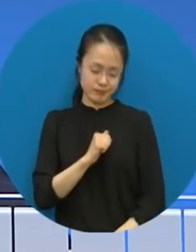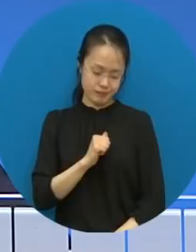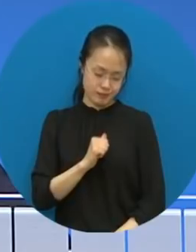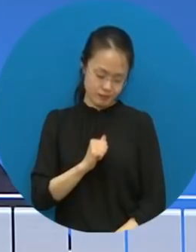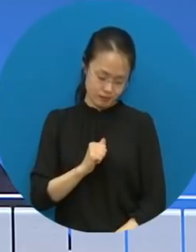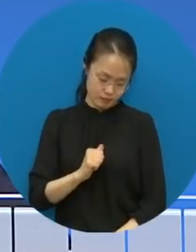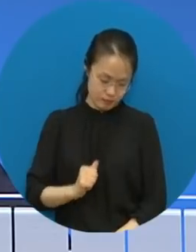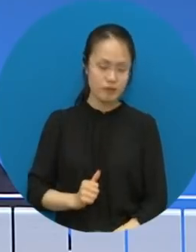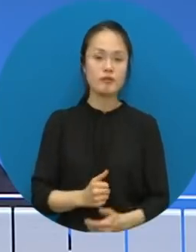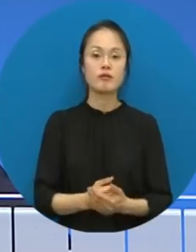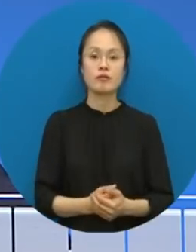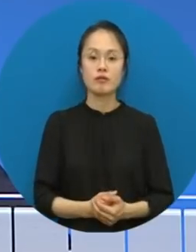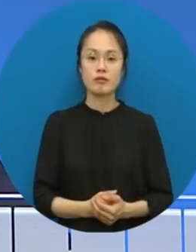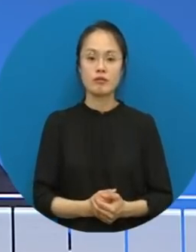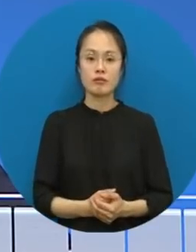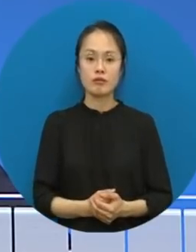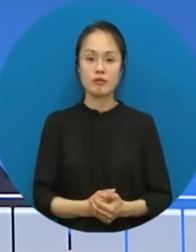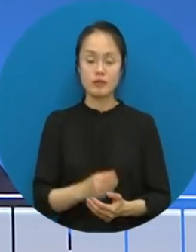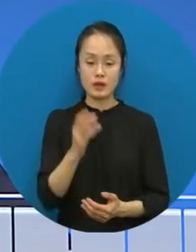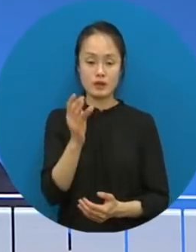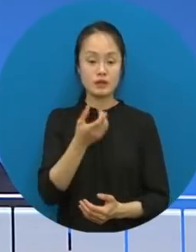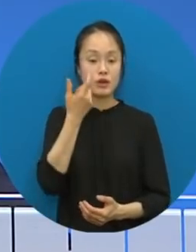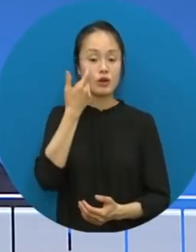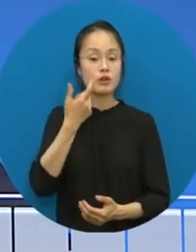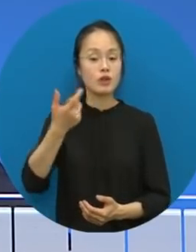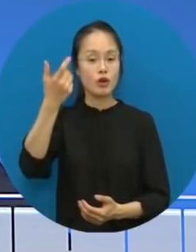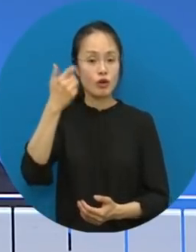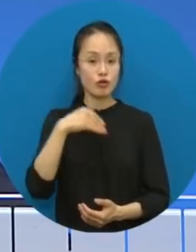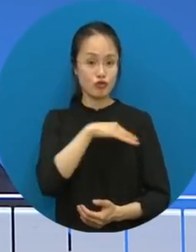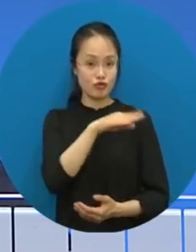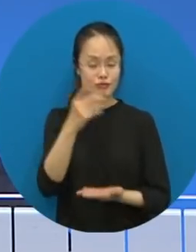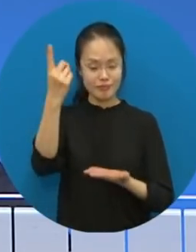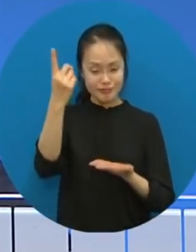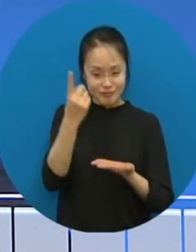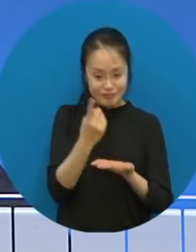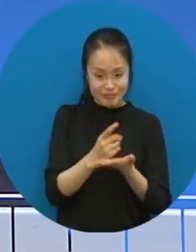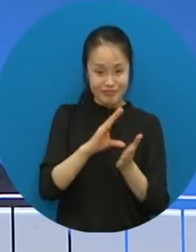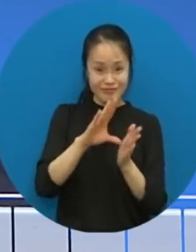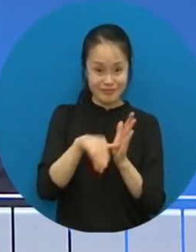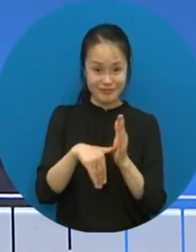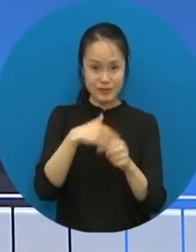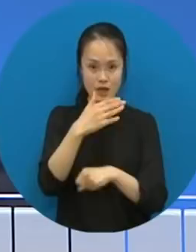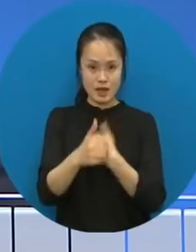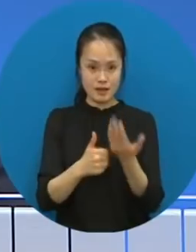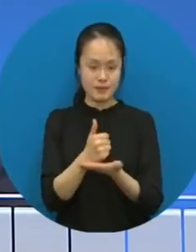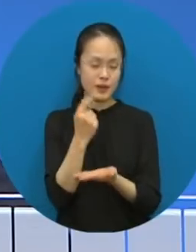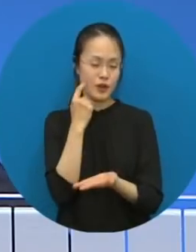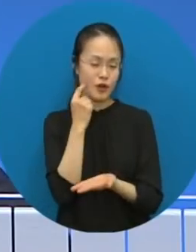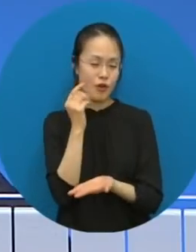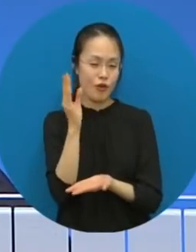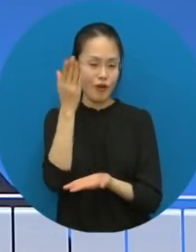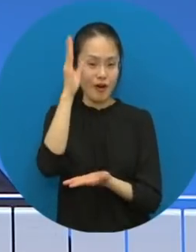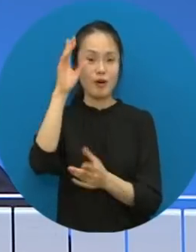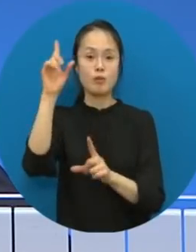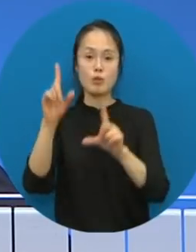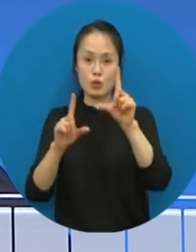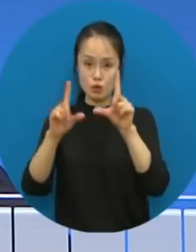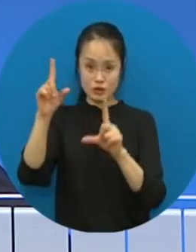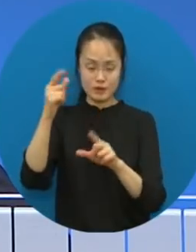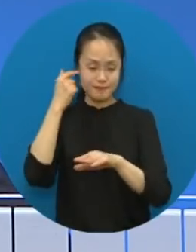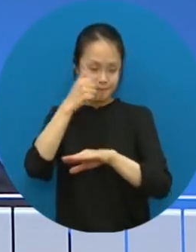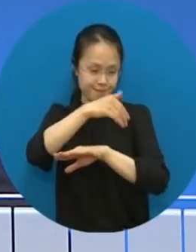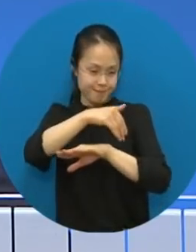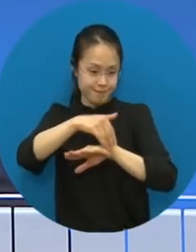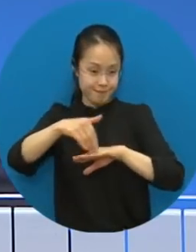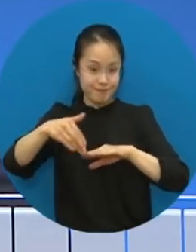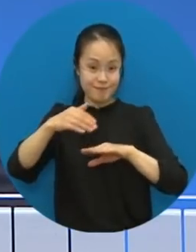그리고 성령이 우리에게 오시면 기억하게 될 하나님의 그 영광스러운 모습을 계획하여 주시고 예수님께서